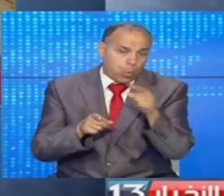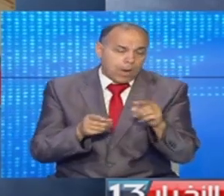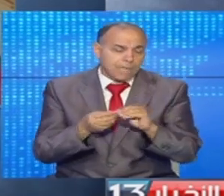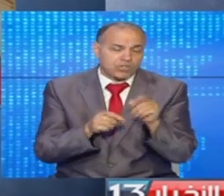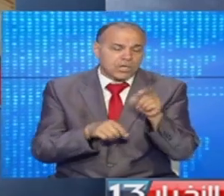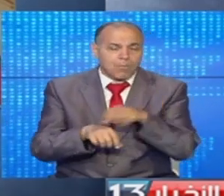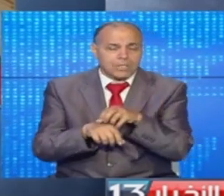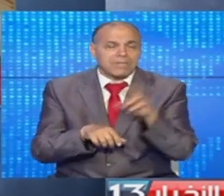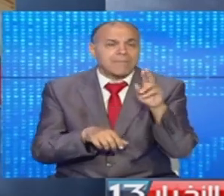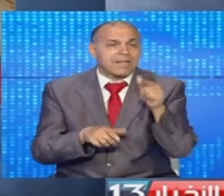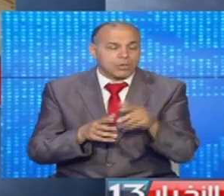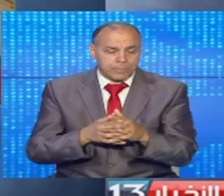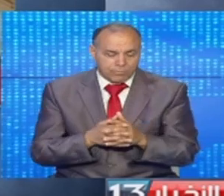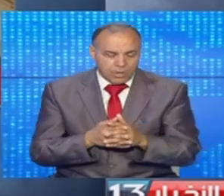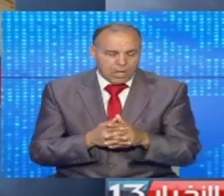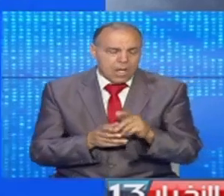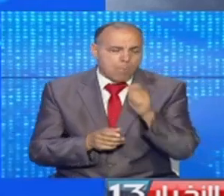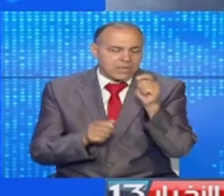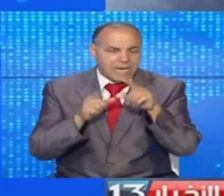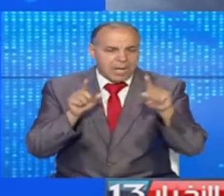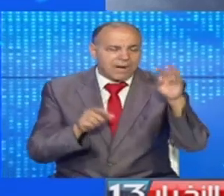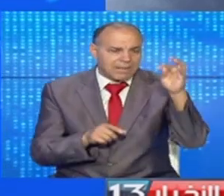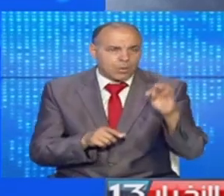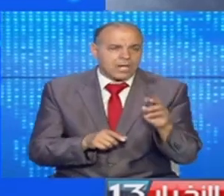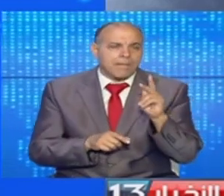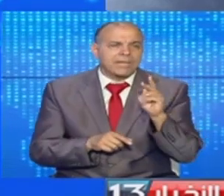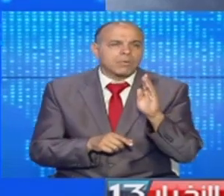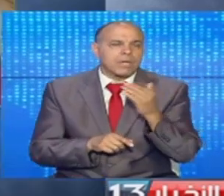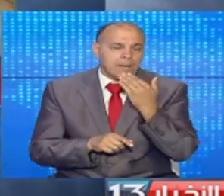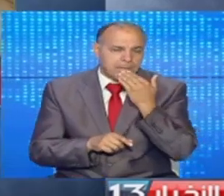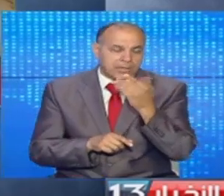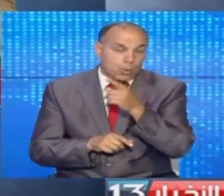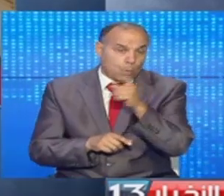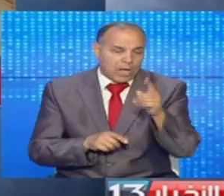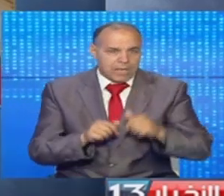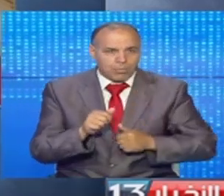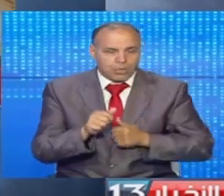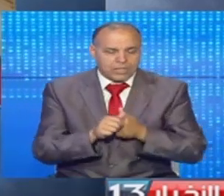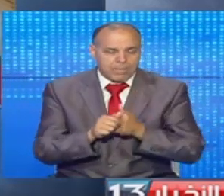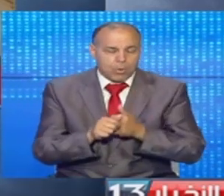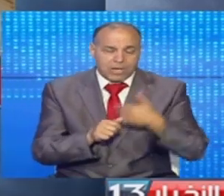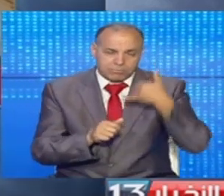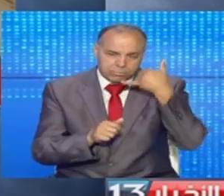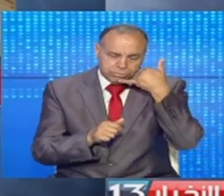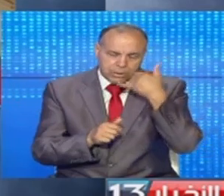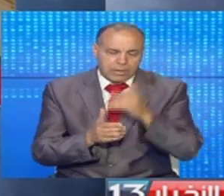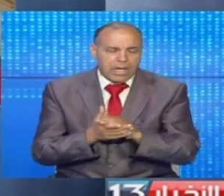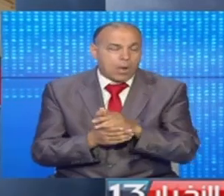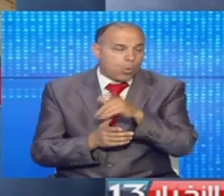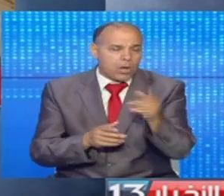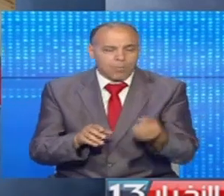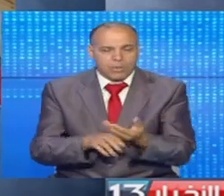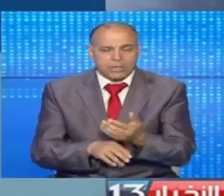ومتسكني معتمدية ترمادة. نعم، مراسل الأخبار من تطاوين خميس بوبتان كنت معنا مباشرة عبر الهاتف، شكرا لك على